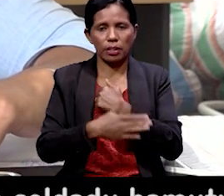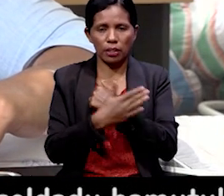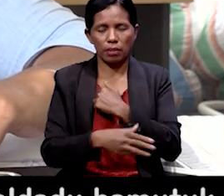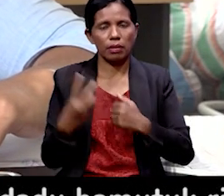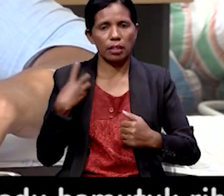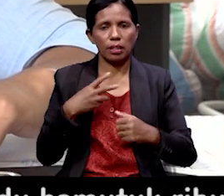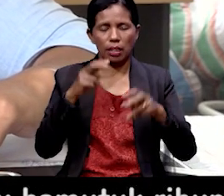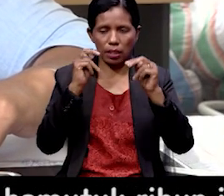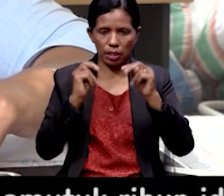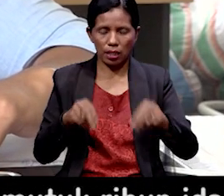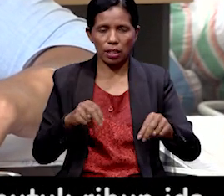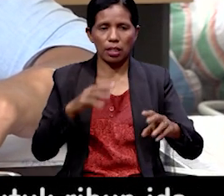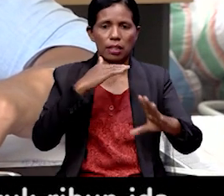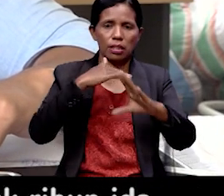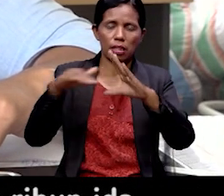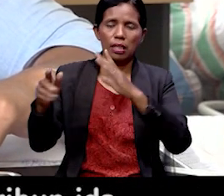ninia sampel baia